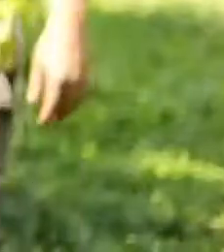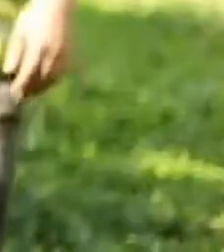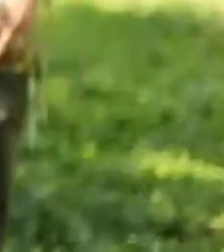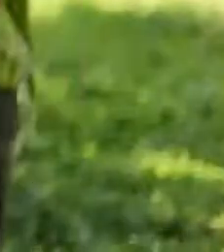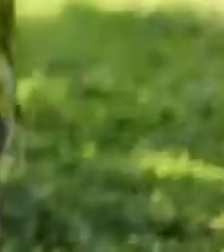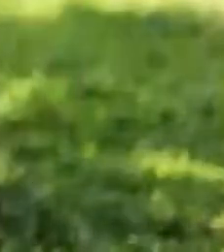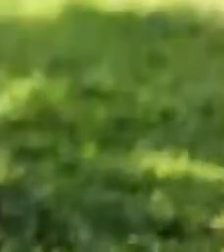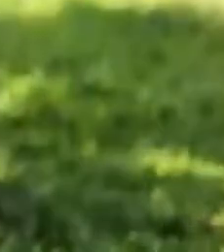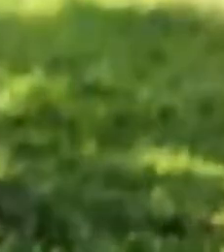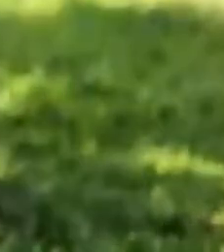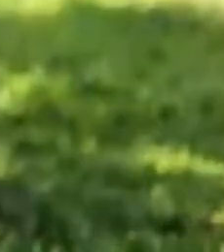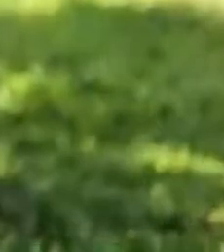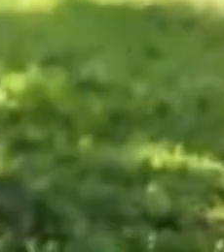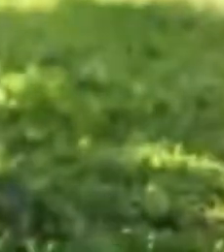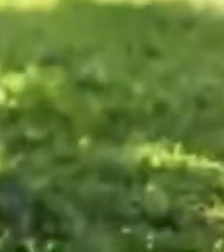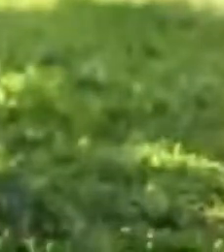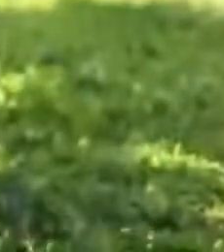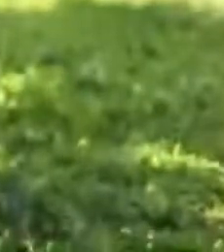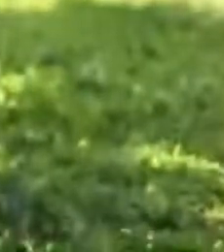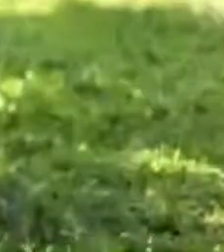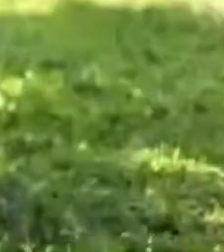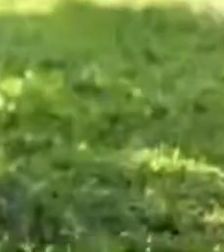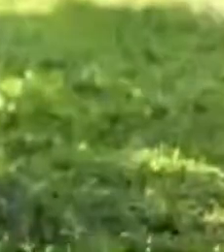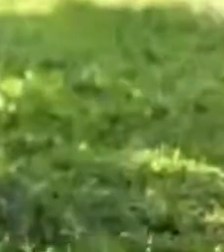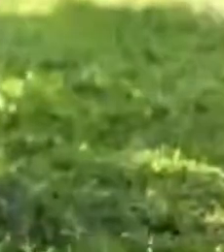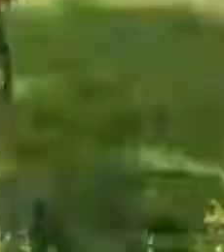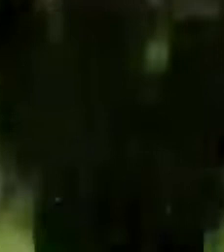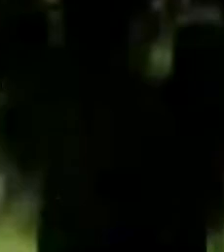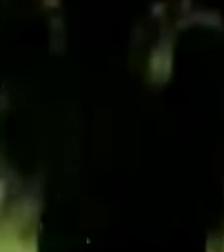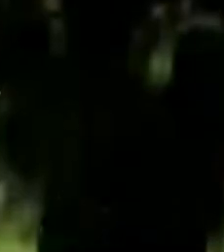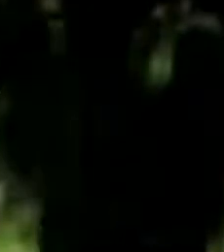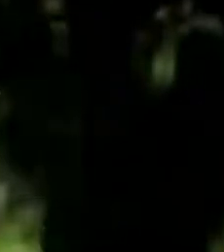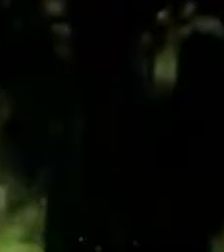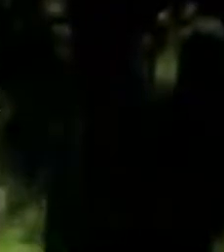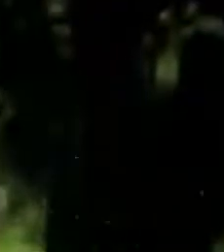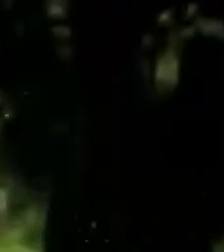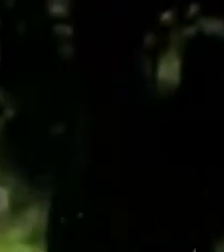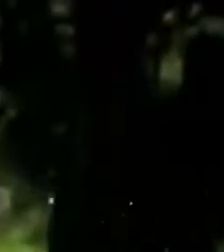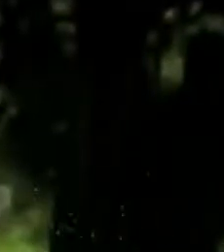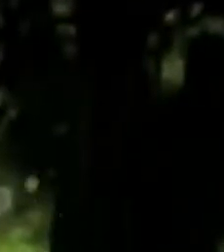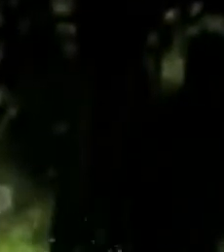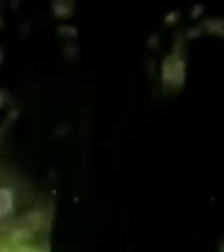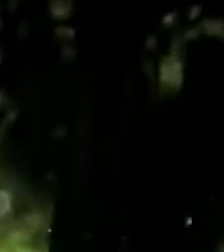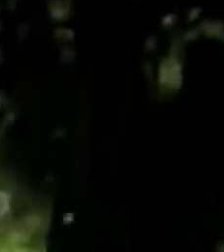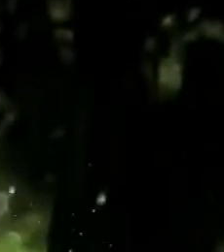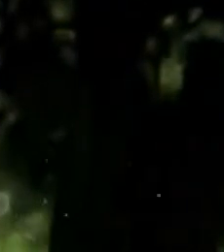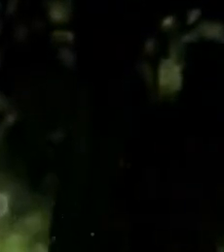ได้ยินก็ฟังลุกตามไฟน้องได้ยินก็ฟังลุกตาม